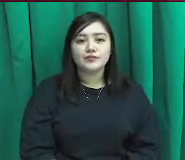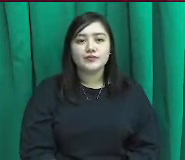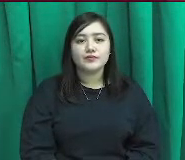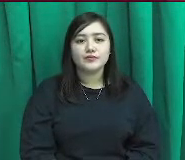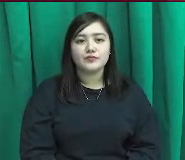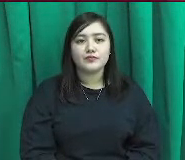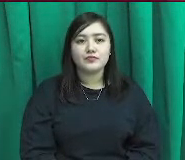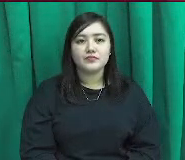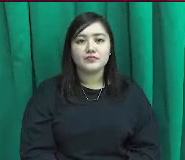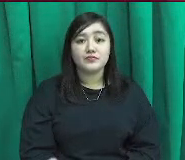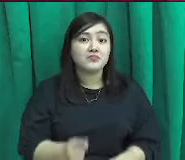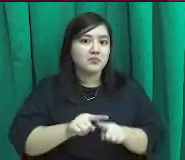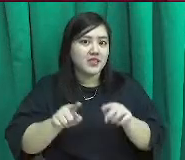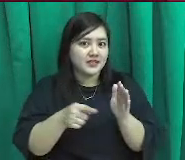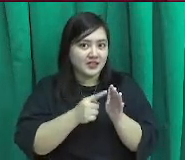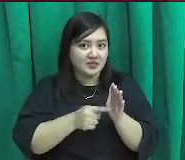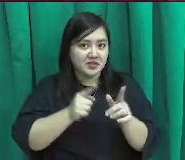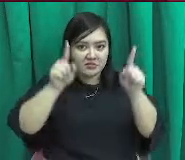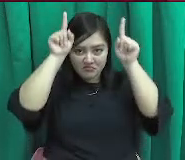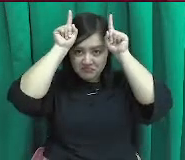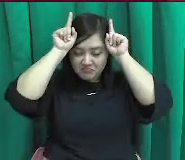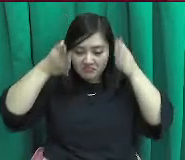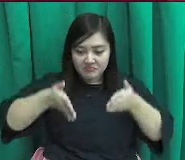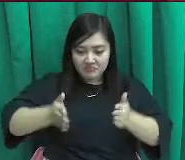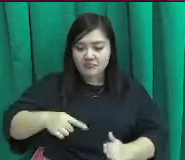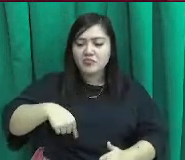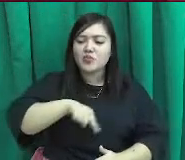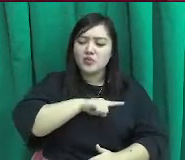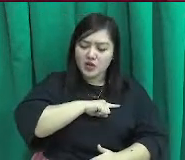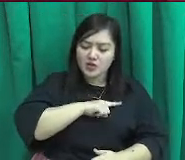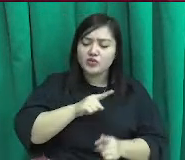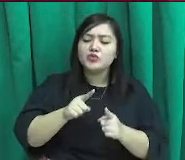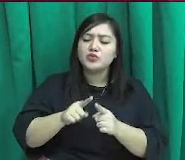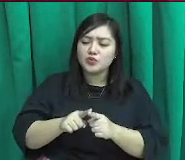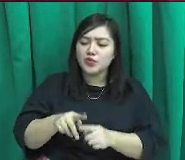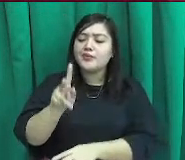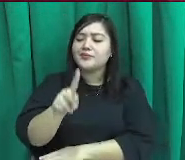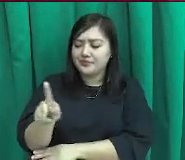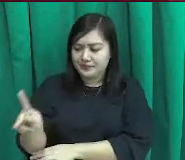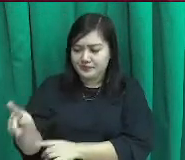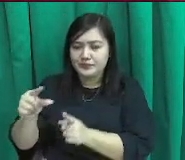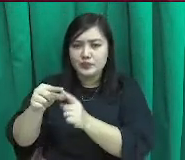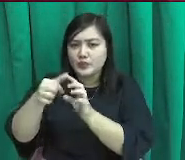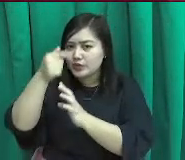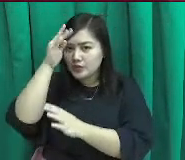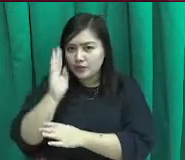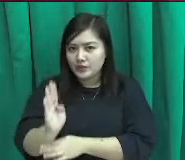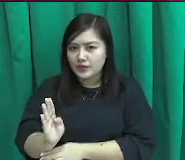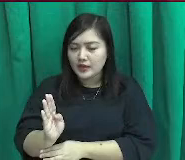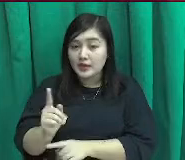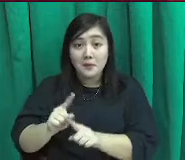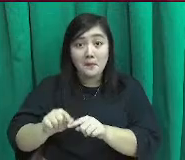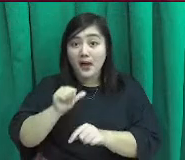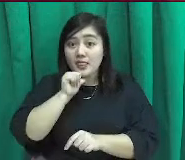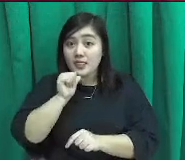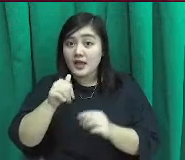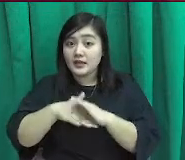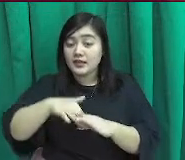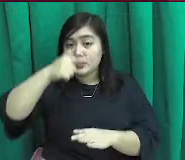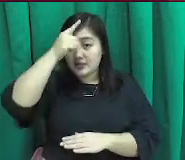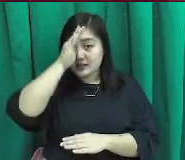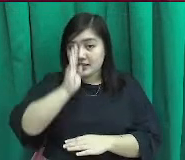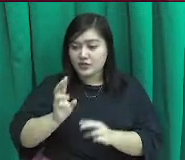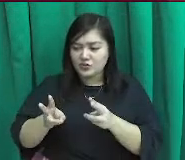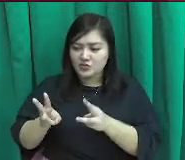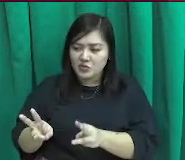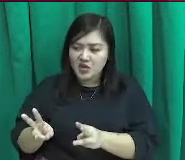ng salita ng Diyos, pero hindi sa pamamaraanan ng Diyos. Kaya yung reaping natin, bakit nagtanim naman ako ng salita ng Diyos? Ba't ang reaping ko, rebelde